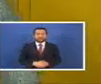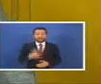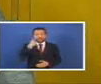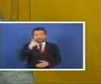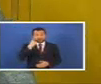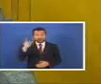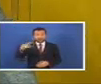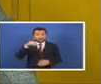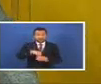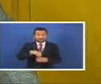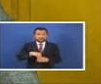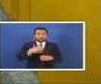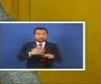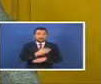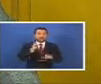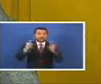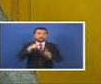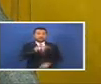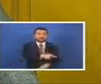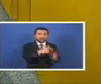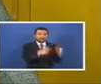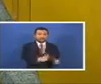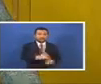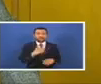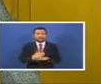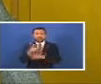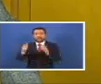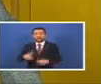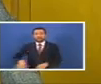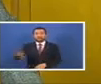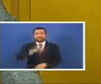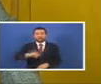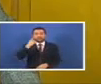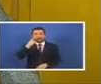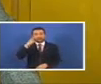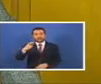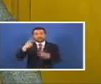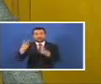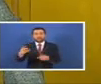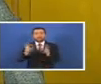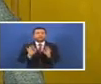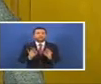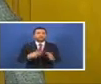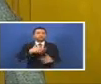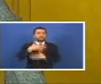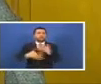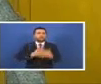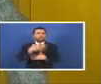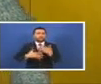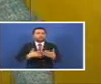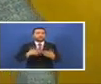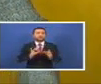Kamuda, gerek yargıda, gerek bütün kamu personelinde muazzam bir